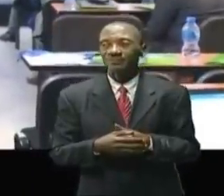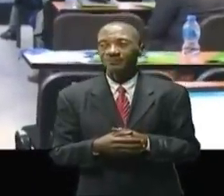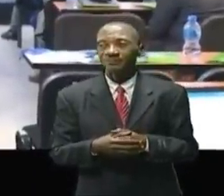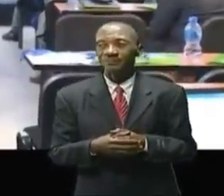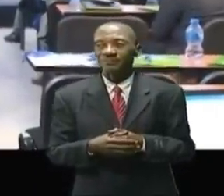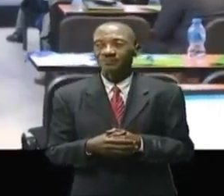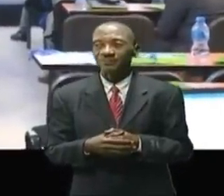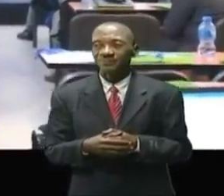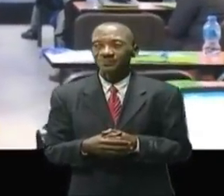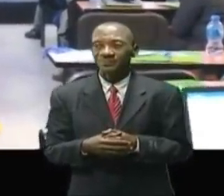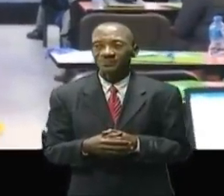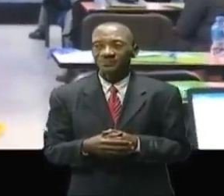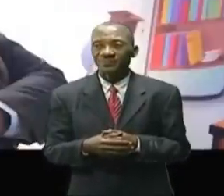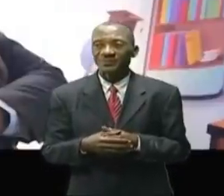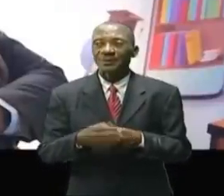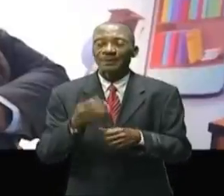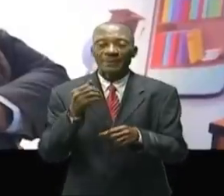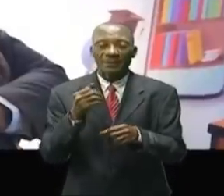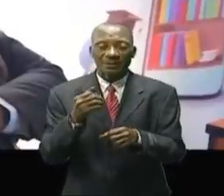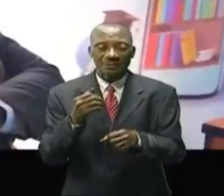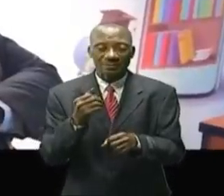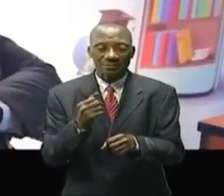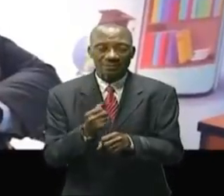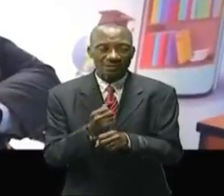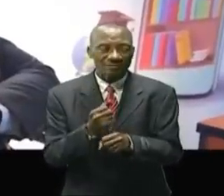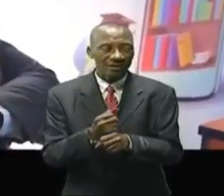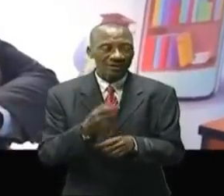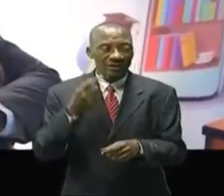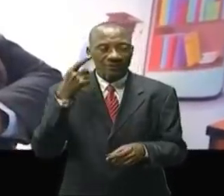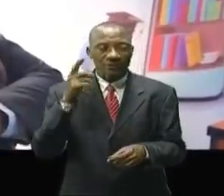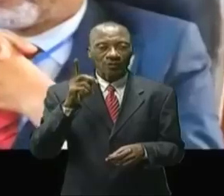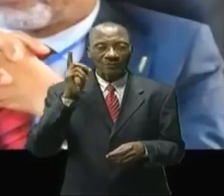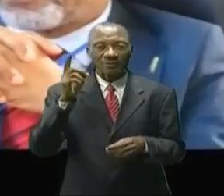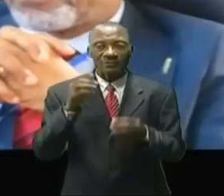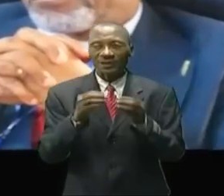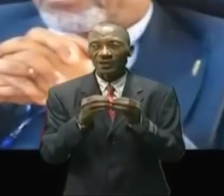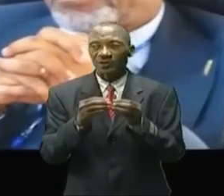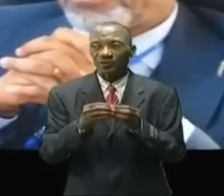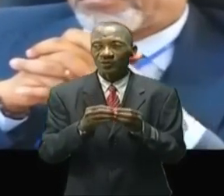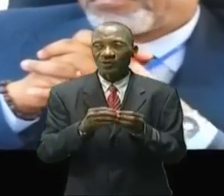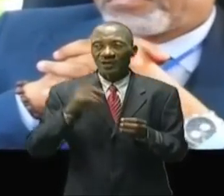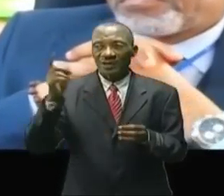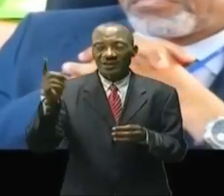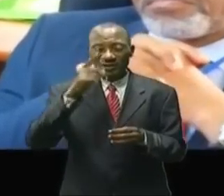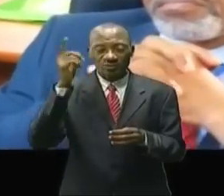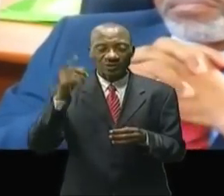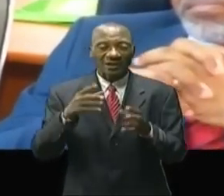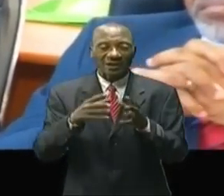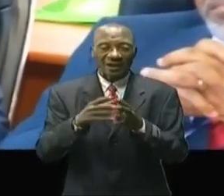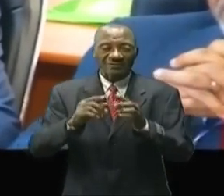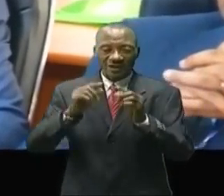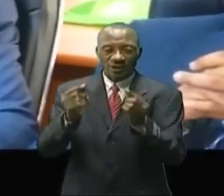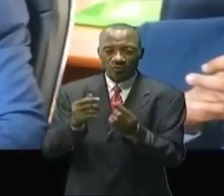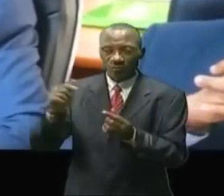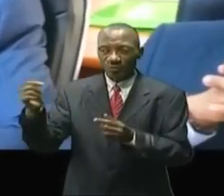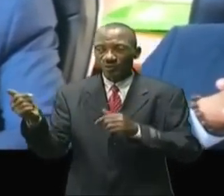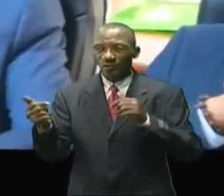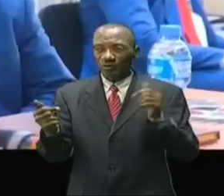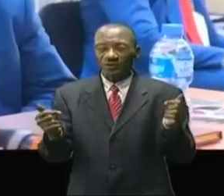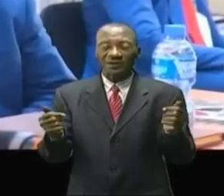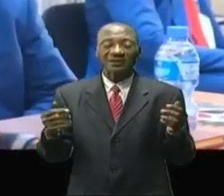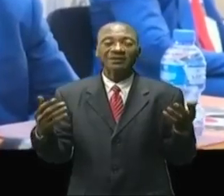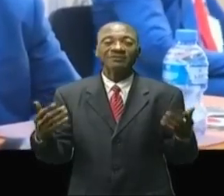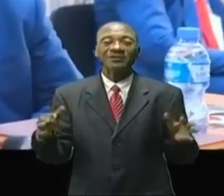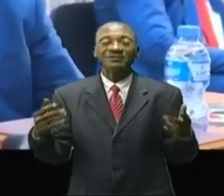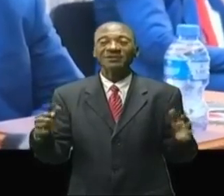Les travaux du premier colloque international organisé par l'Université officielle de Mbujimayi, IOM, se sont clôturés le samedi 24 juin 2023